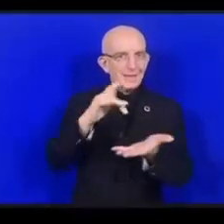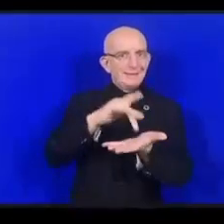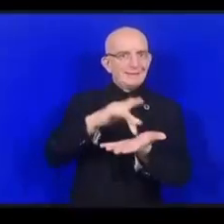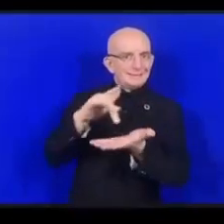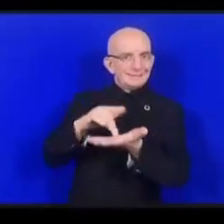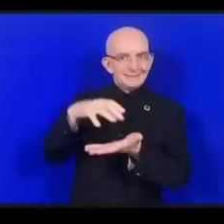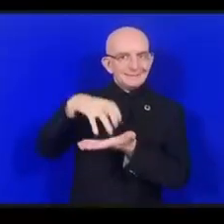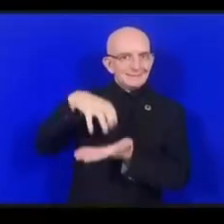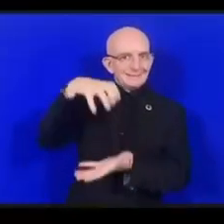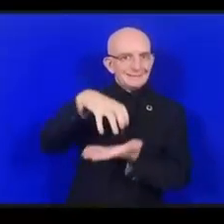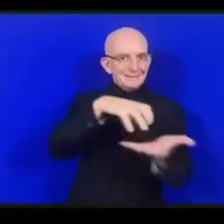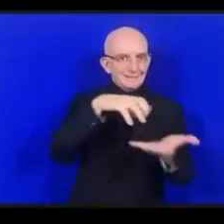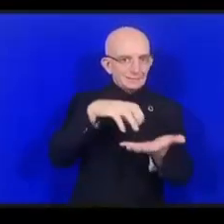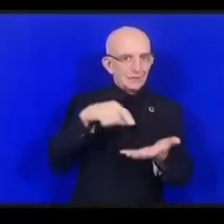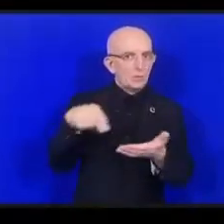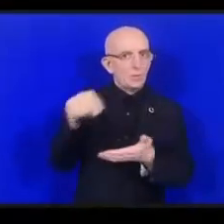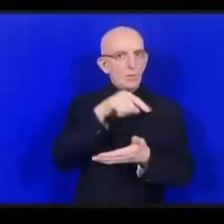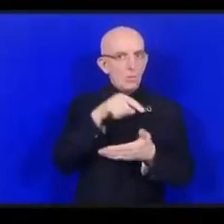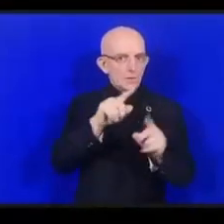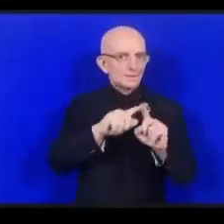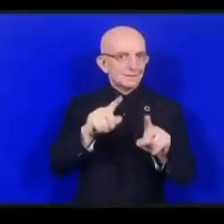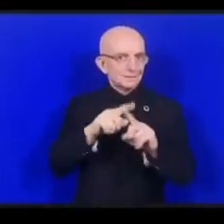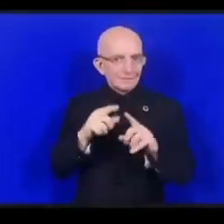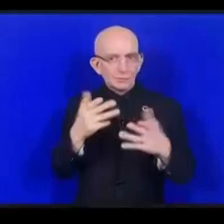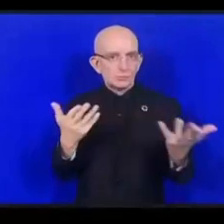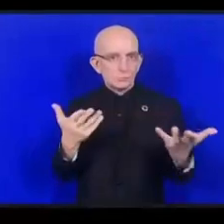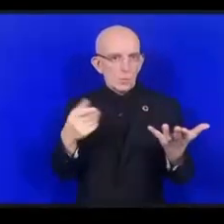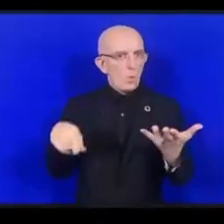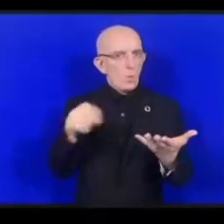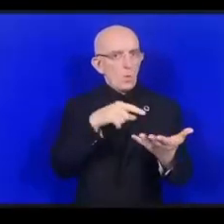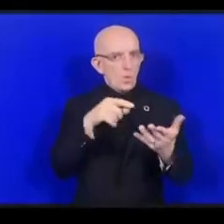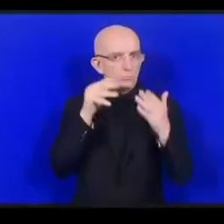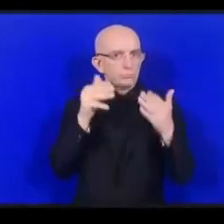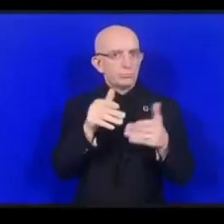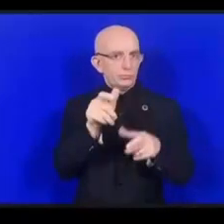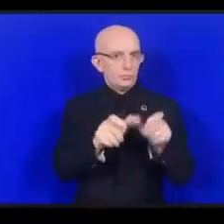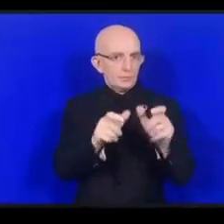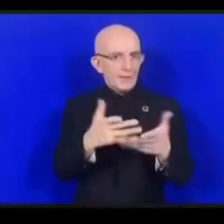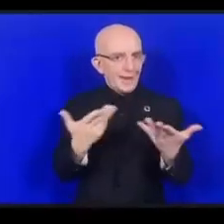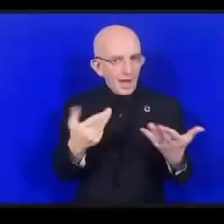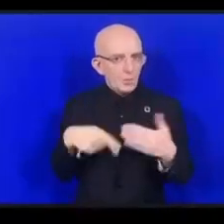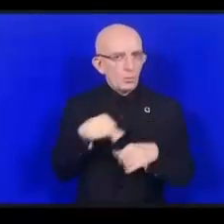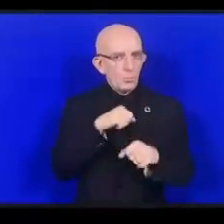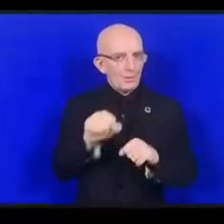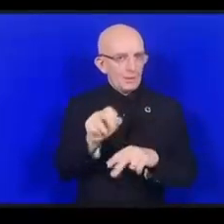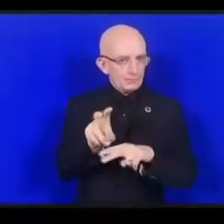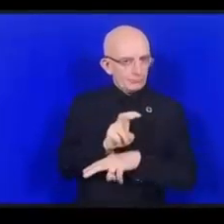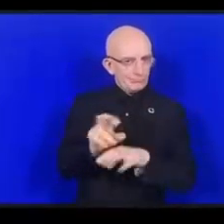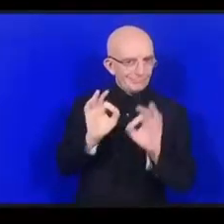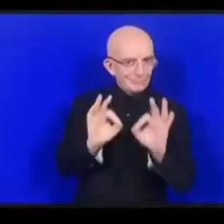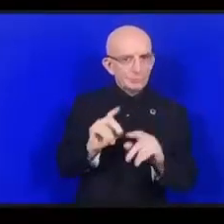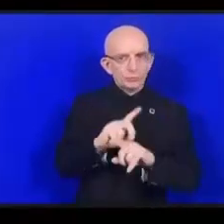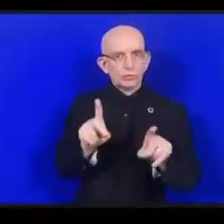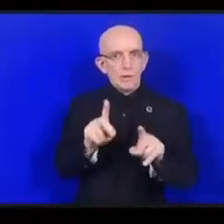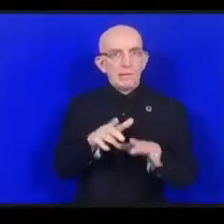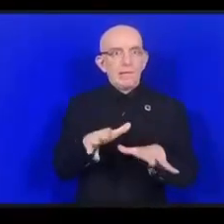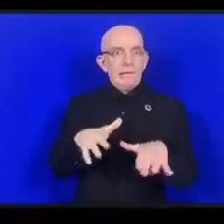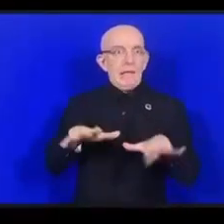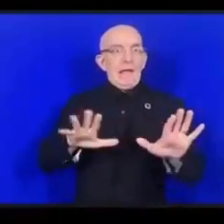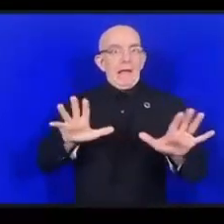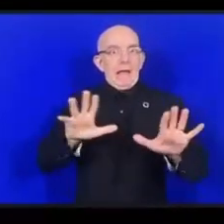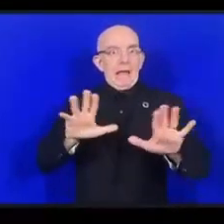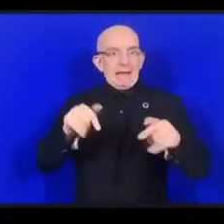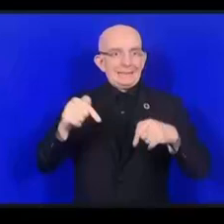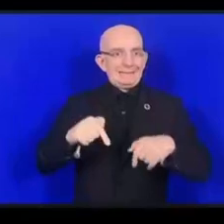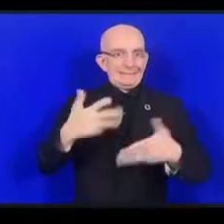能够消除把风险控制到最低，造福人类，而且呢确保大